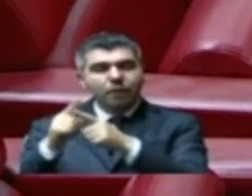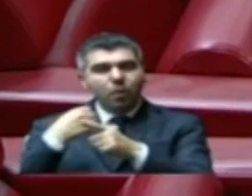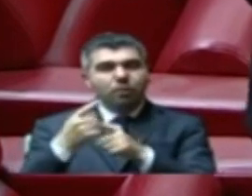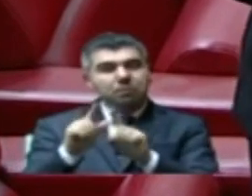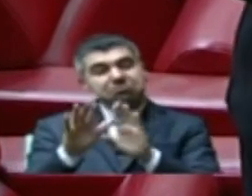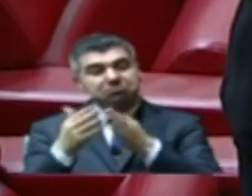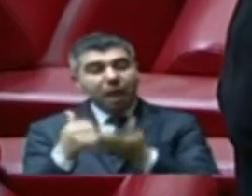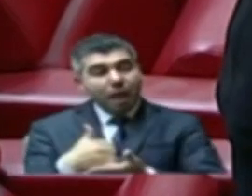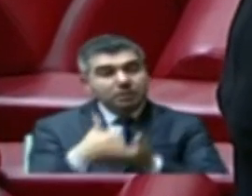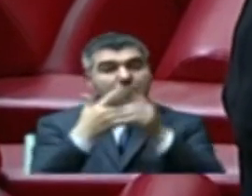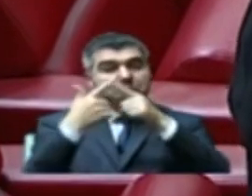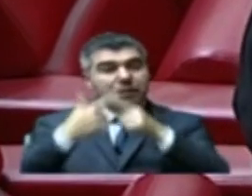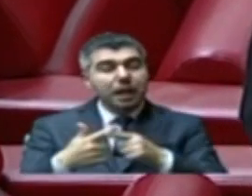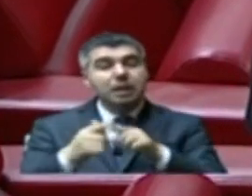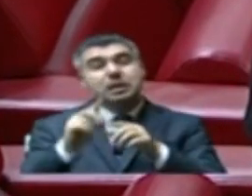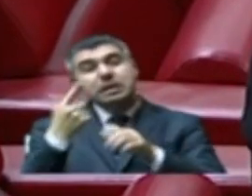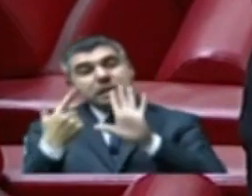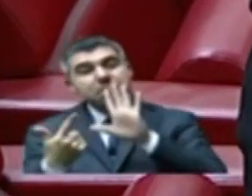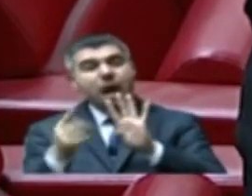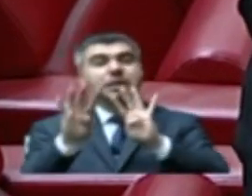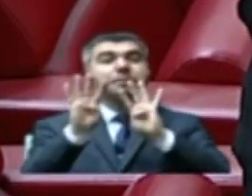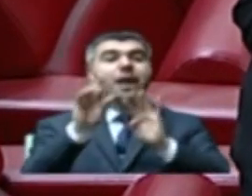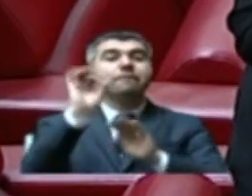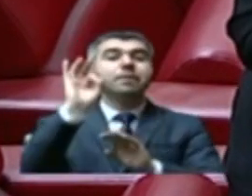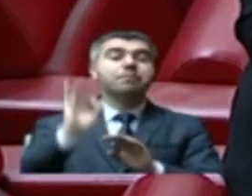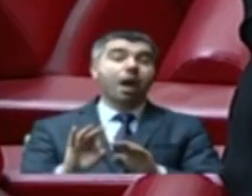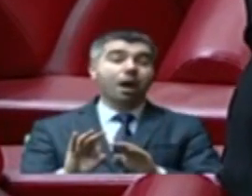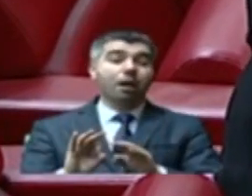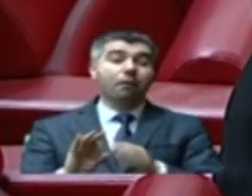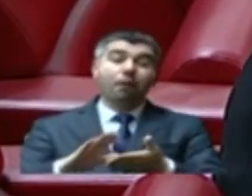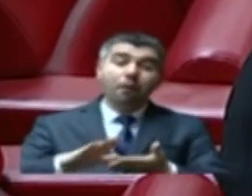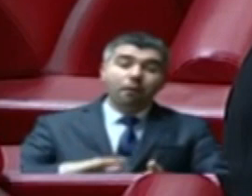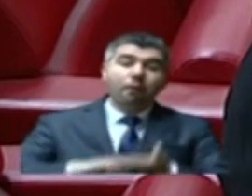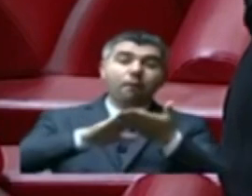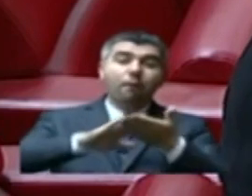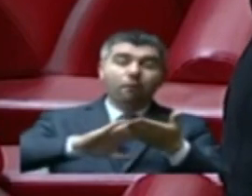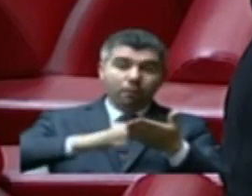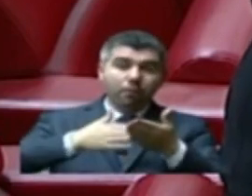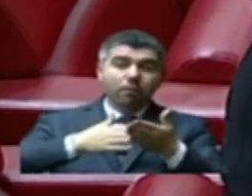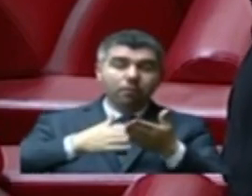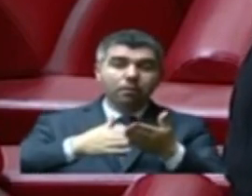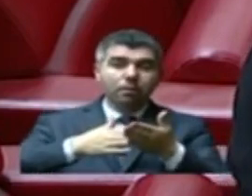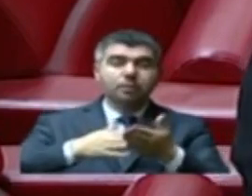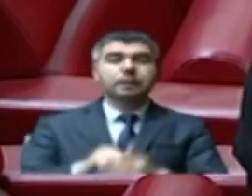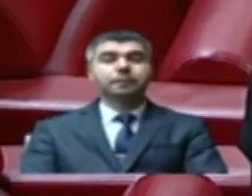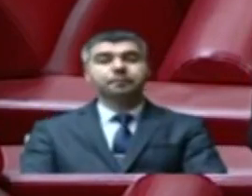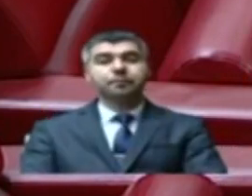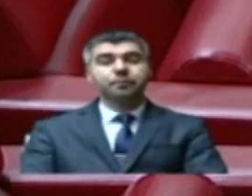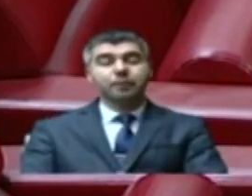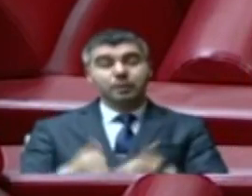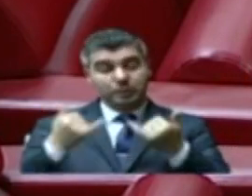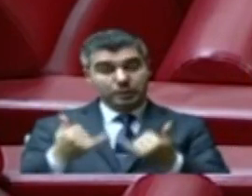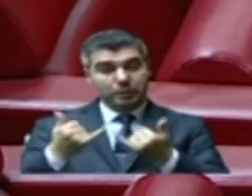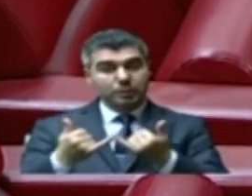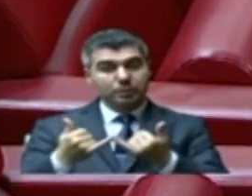7 و8%، فقطاع اللي كيساهم ما بين 7 و8% ما يمكنناش نقولوا أن هذا قطاع في مرحلة الإنقاذ. هذا قطاع اليوم